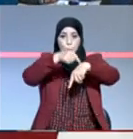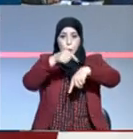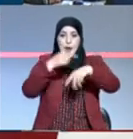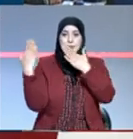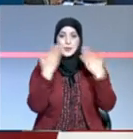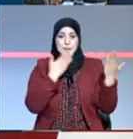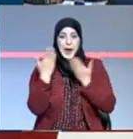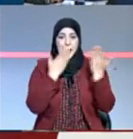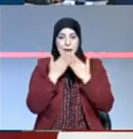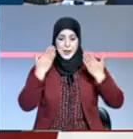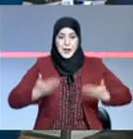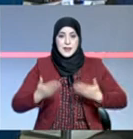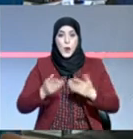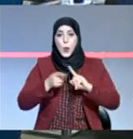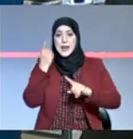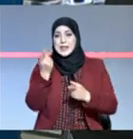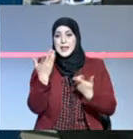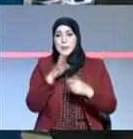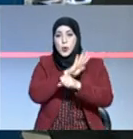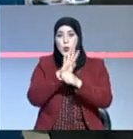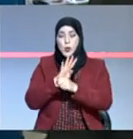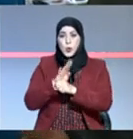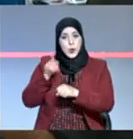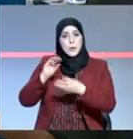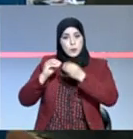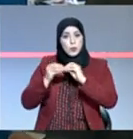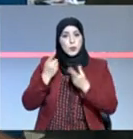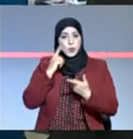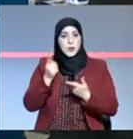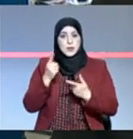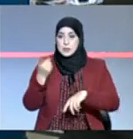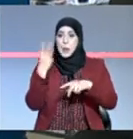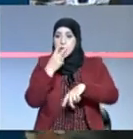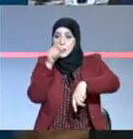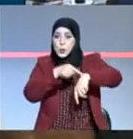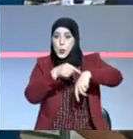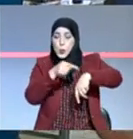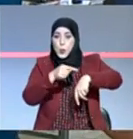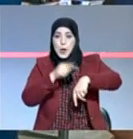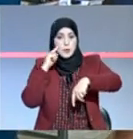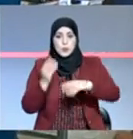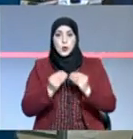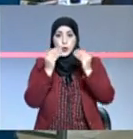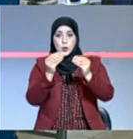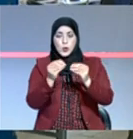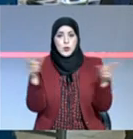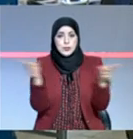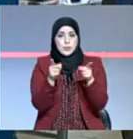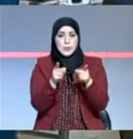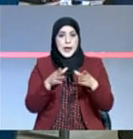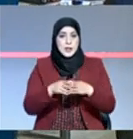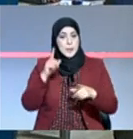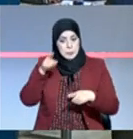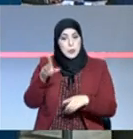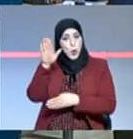وخاصه القرون الازمه فيه عندنا الوقت بيقبلوا فيها بس انه في